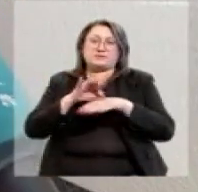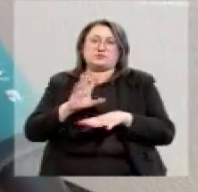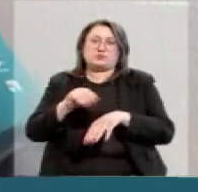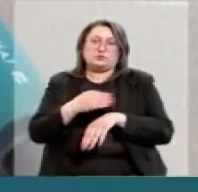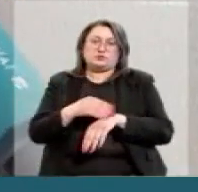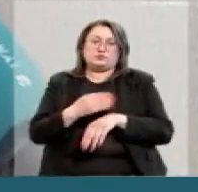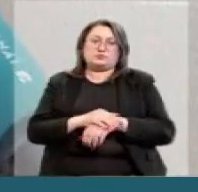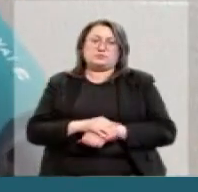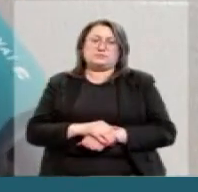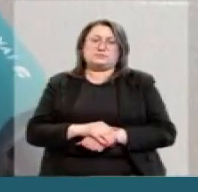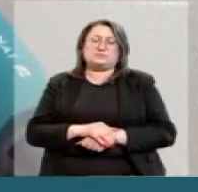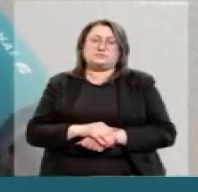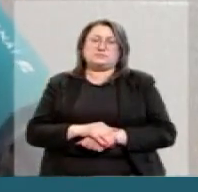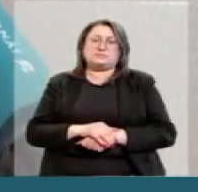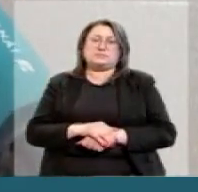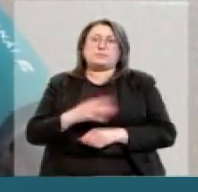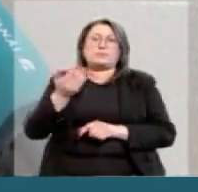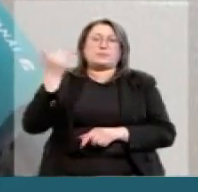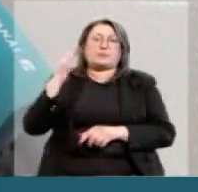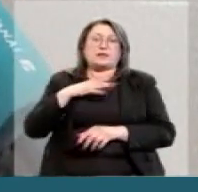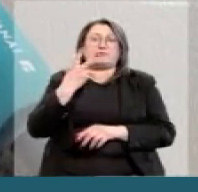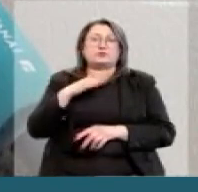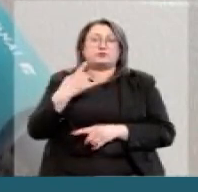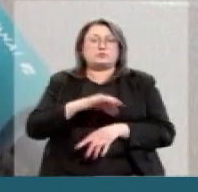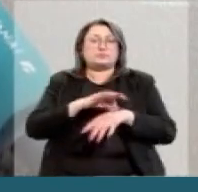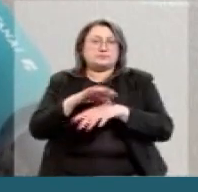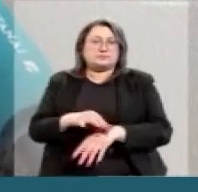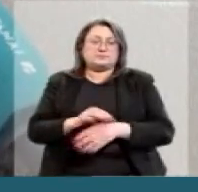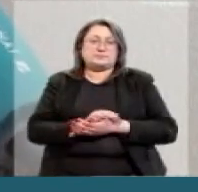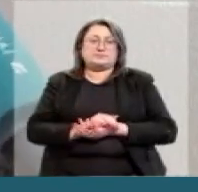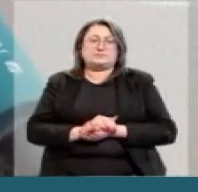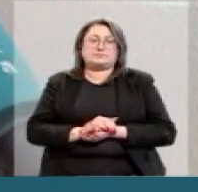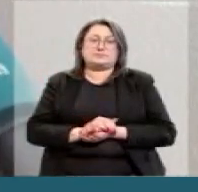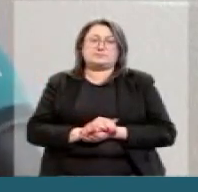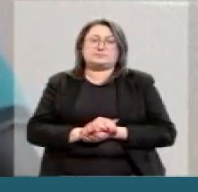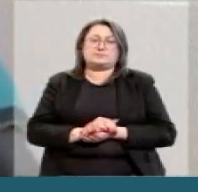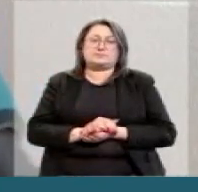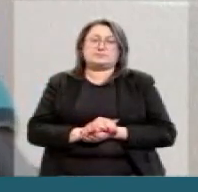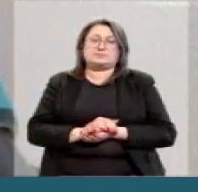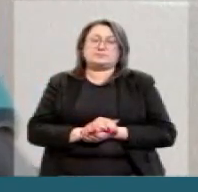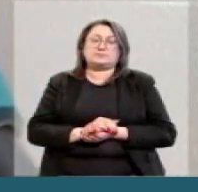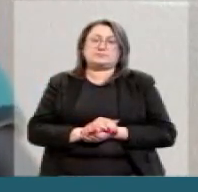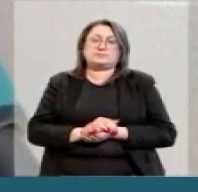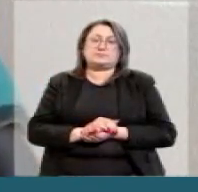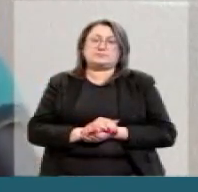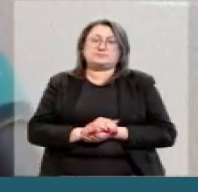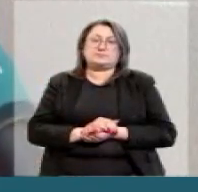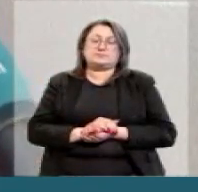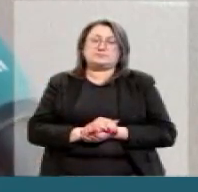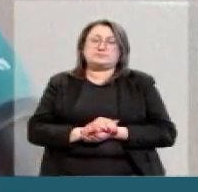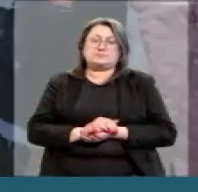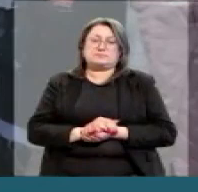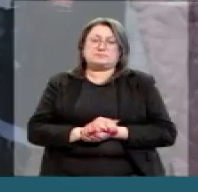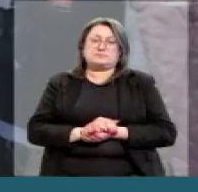жолы қызымызбен кездестірдім. Осыған дейін басқа мекемеде жазасын өтеген. Жақында осы жаққа ауыстым. Бар жағдай жасалғаны